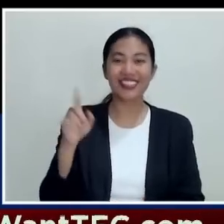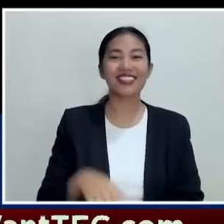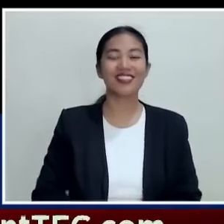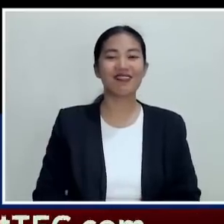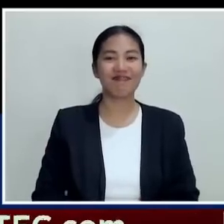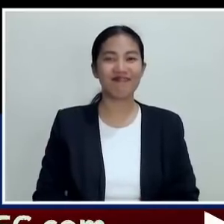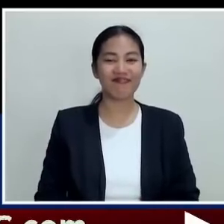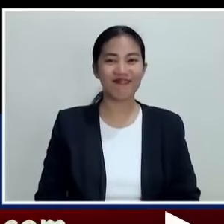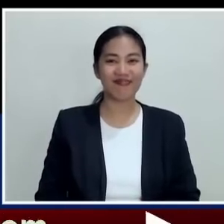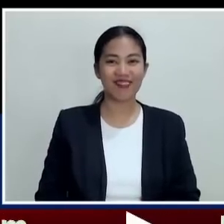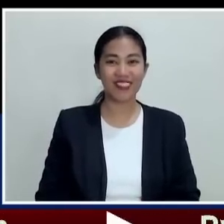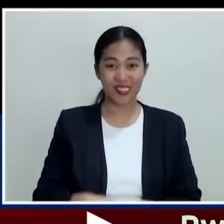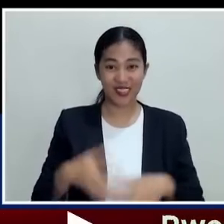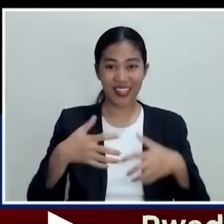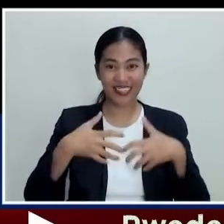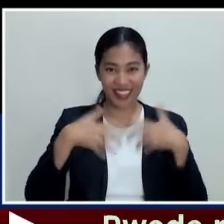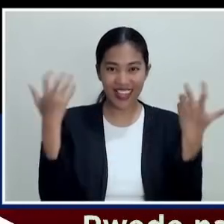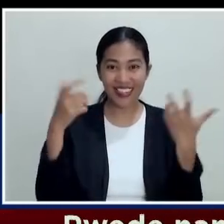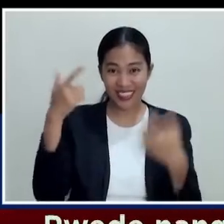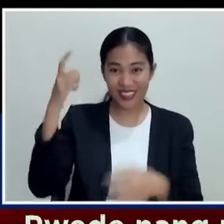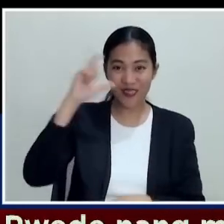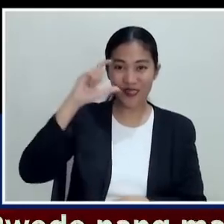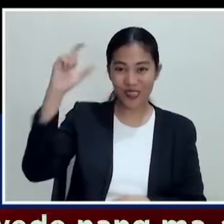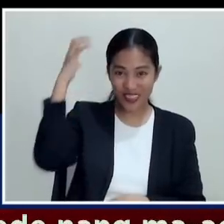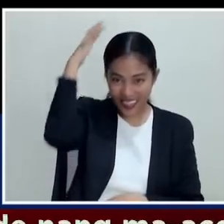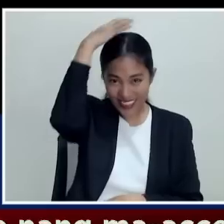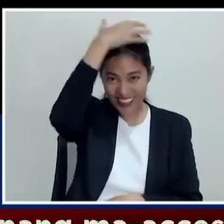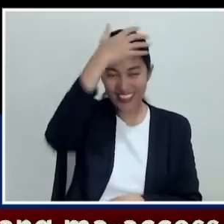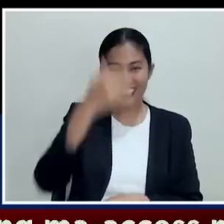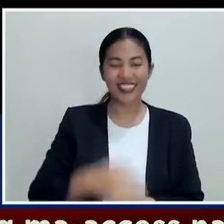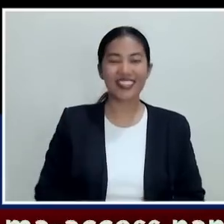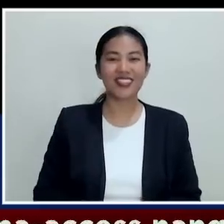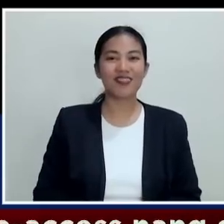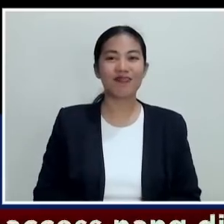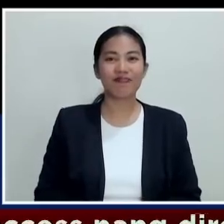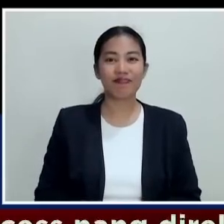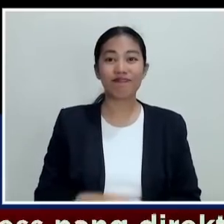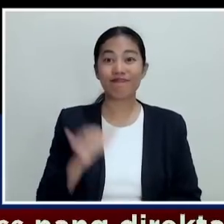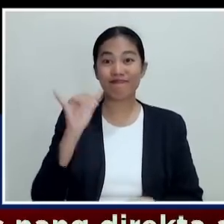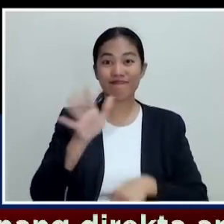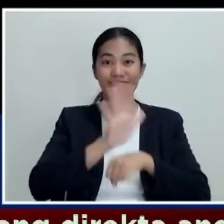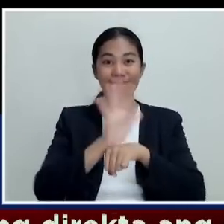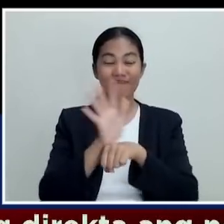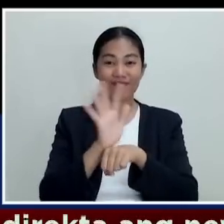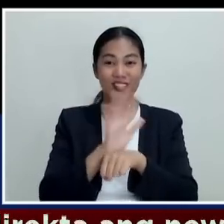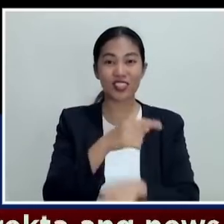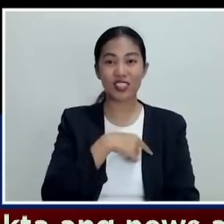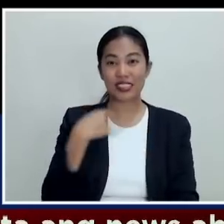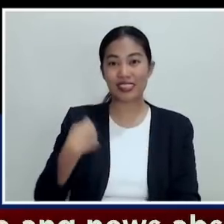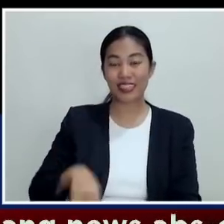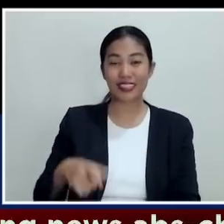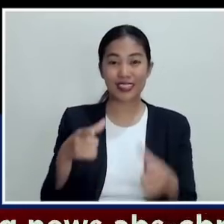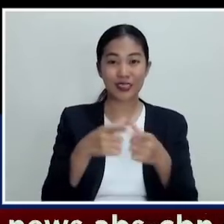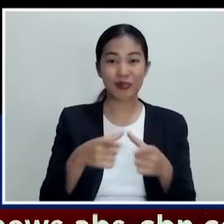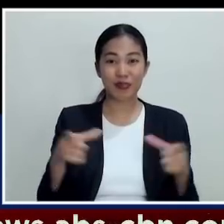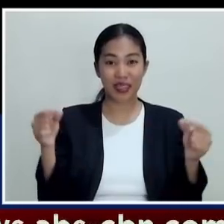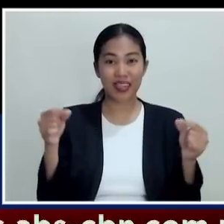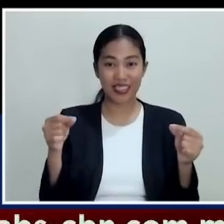Nagalit yung moon. Ganito daw ang eksena kapag bida sa pelikula ng China at Japan, tinamaan ng